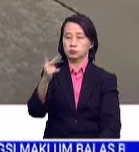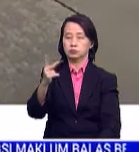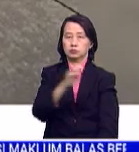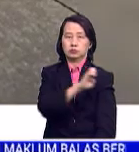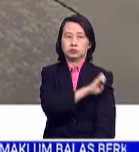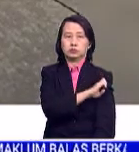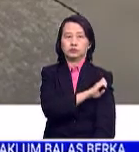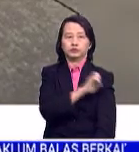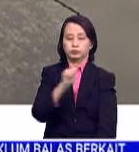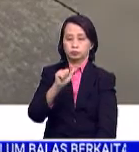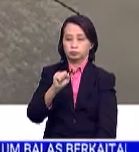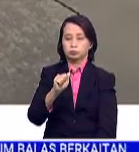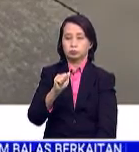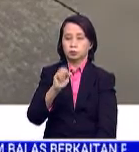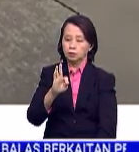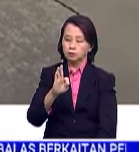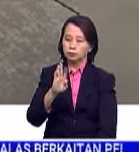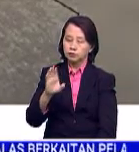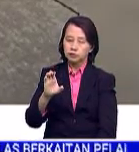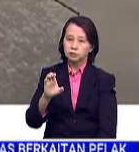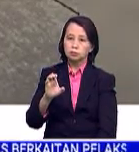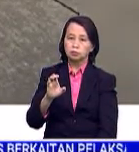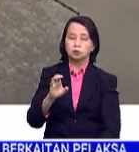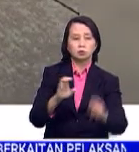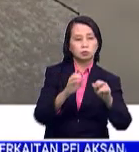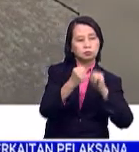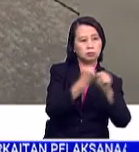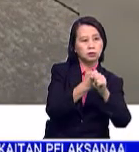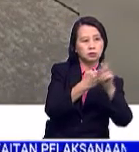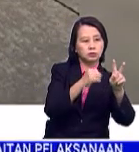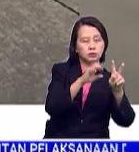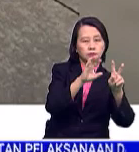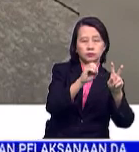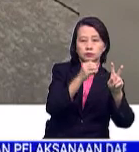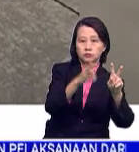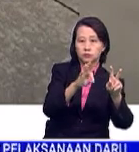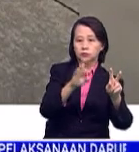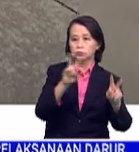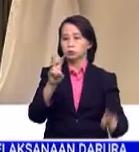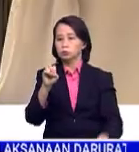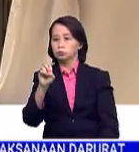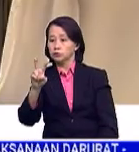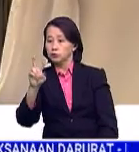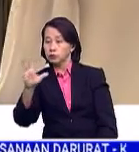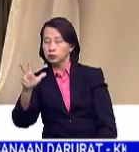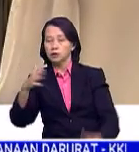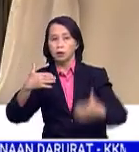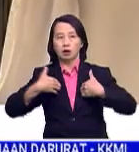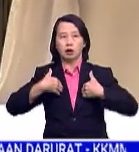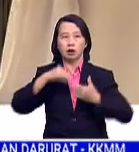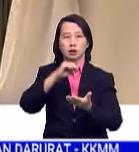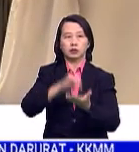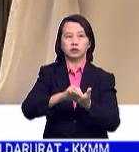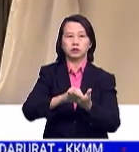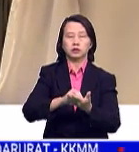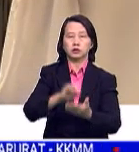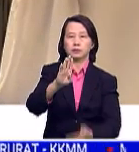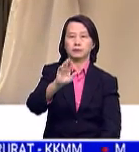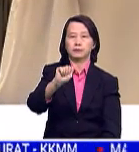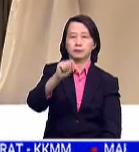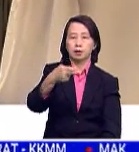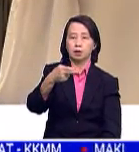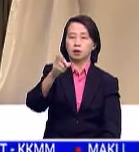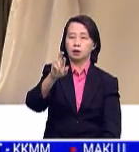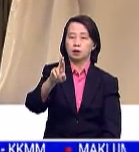versi ke-7 bagi pegawai 2019-2023 yang kita hanya di manama Bahrain